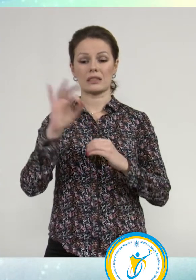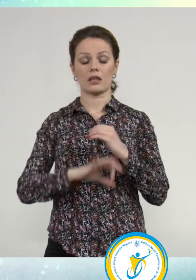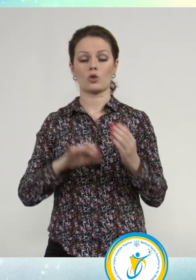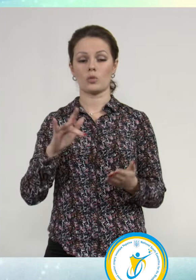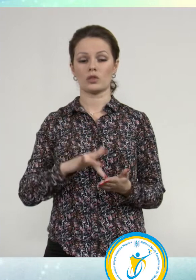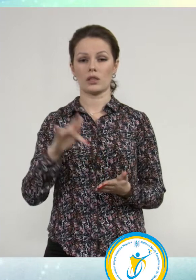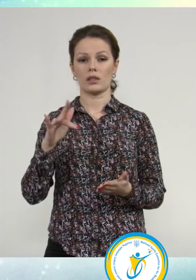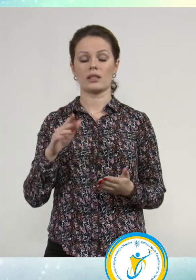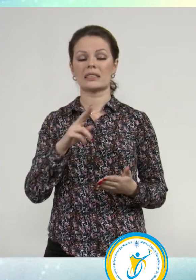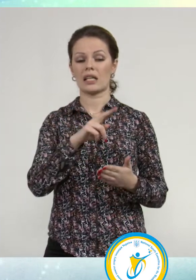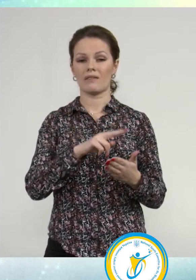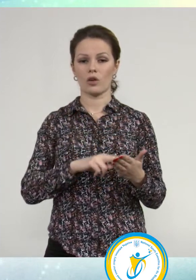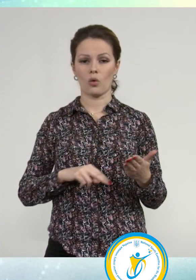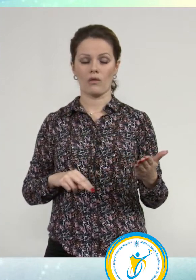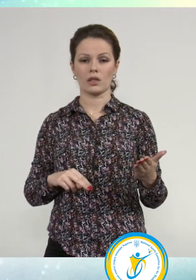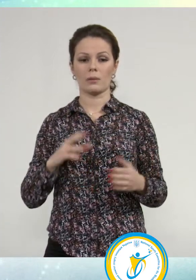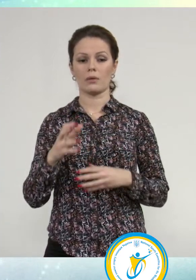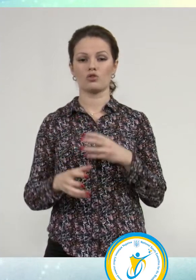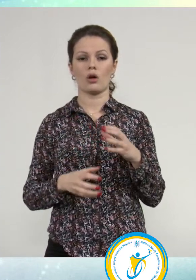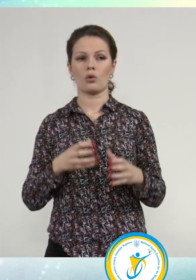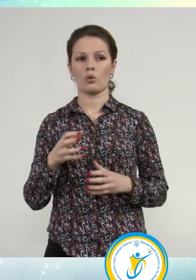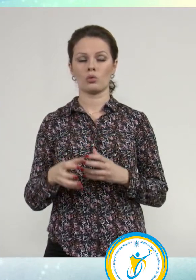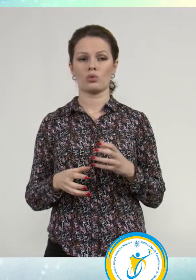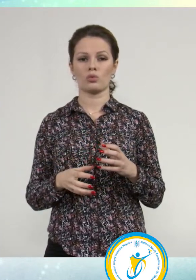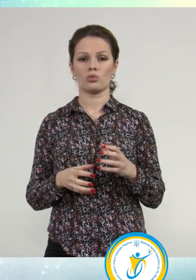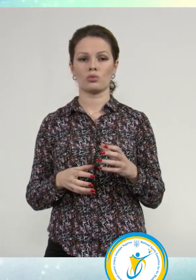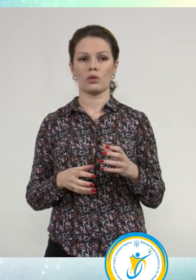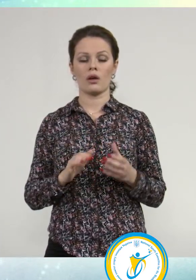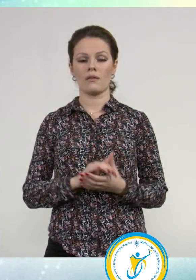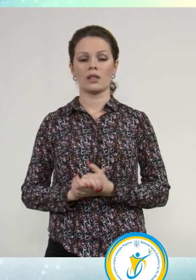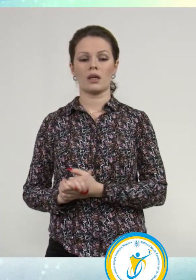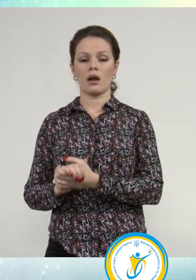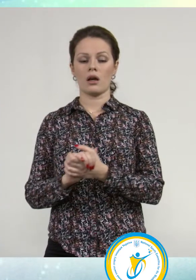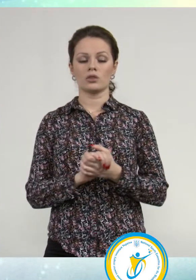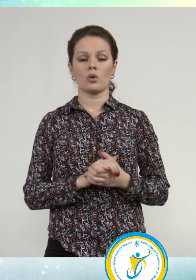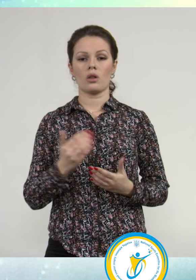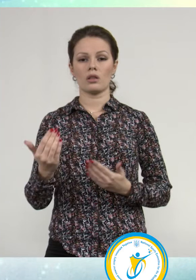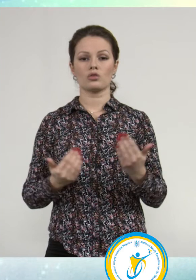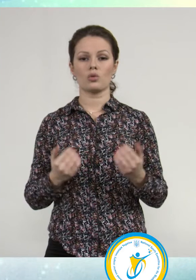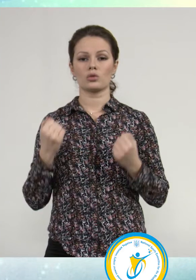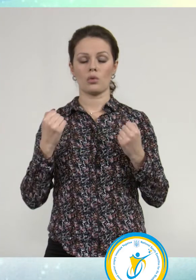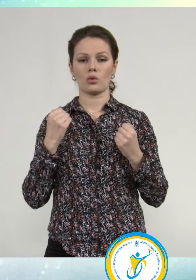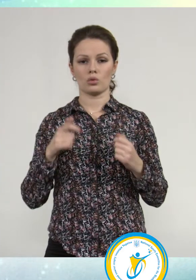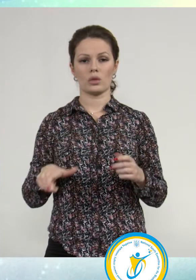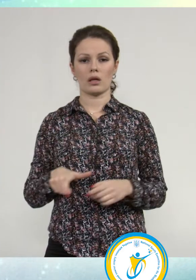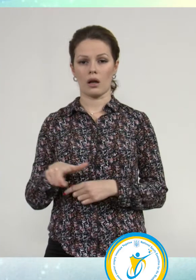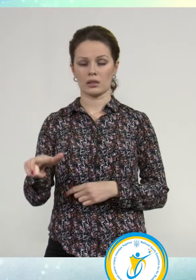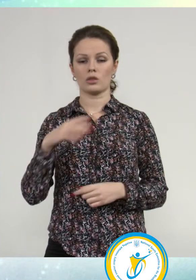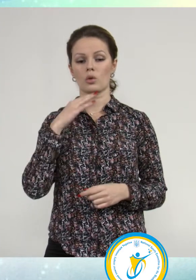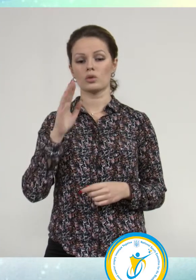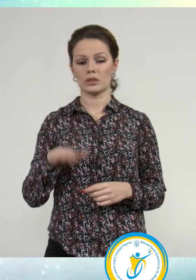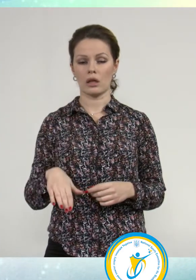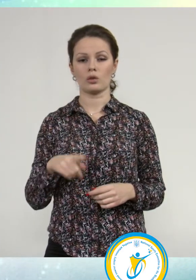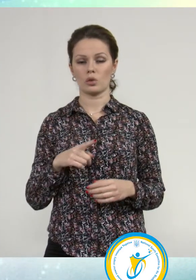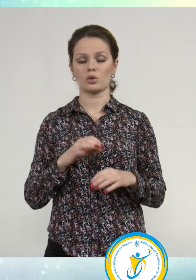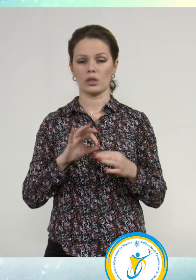центрі сертифіковані Міжнародною федерацією лижного спорту траси. Достатньо складні,